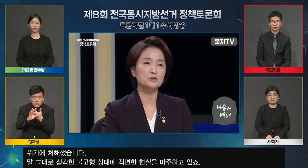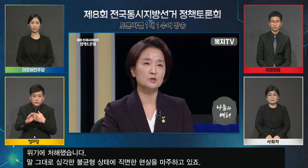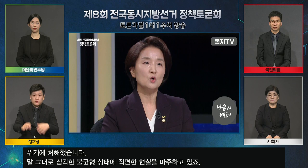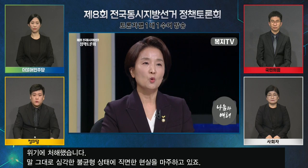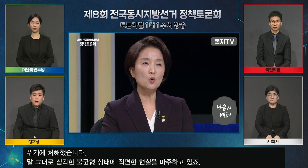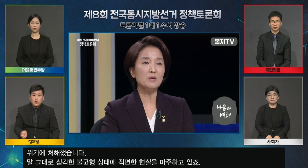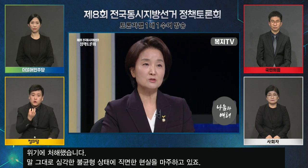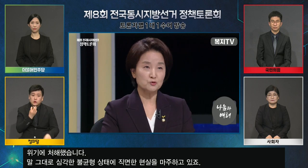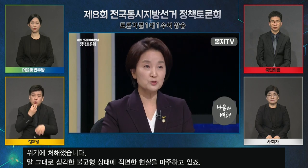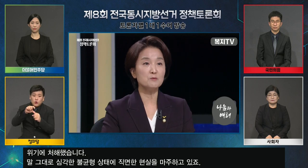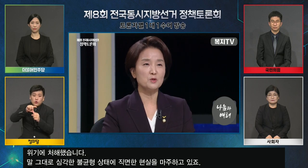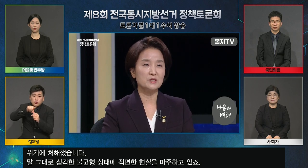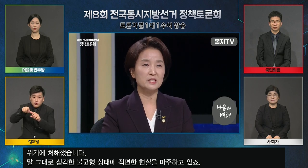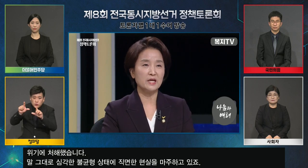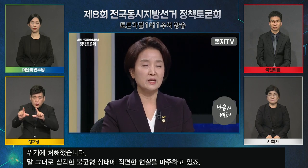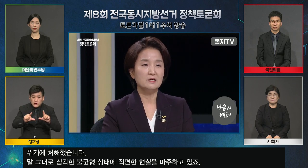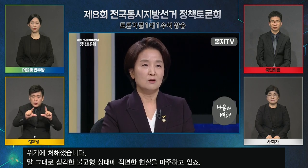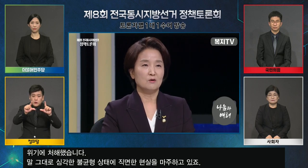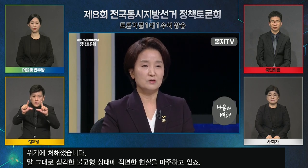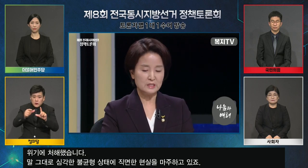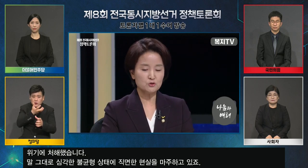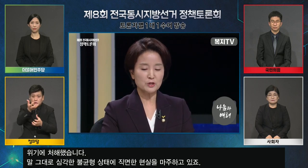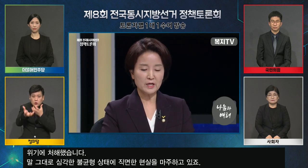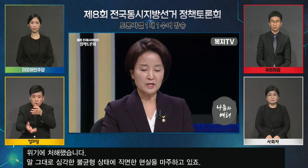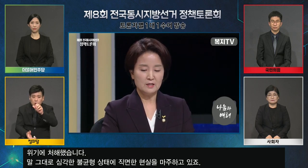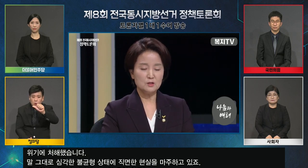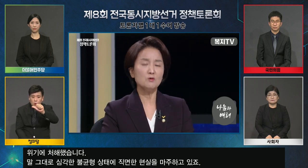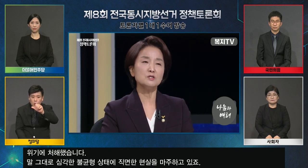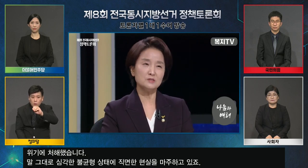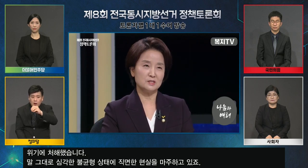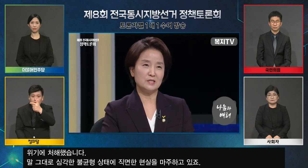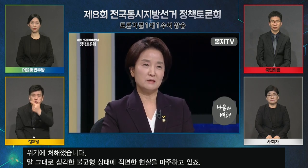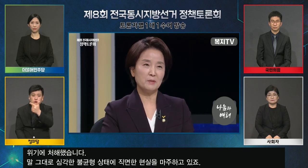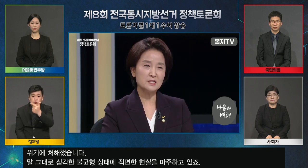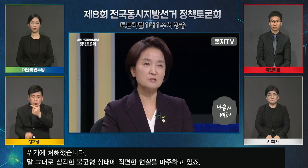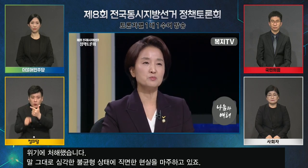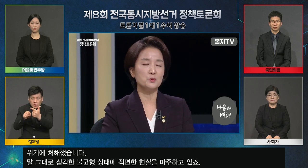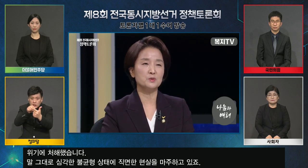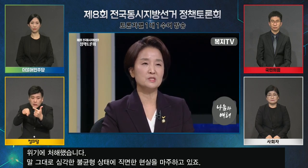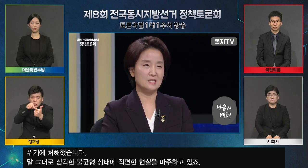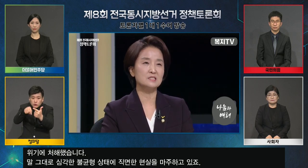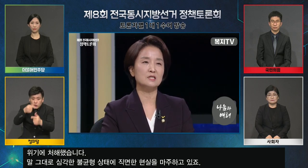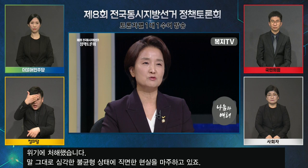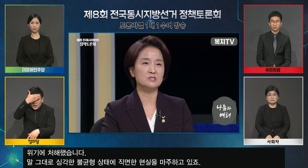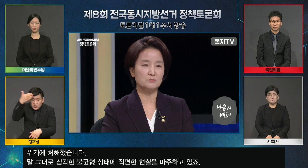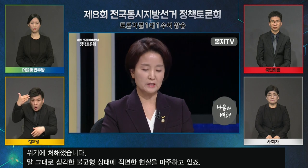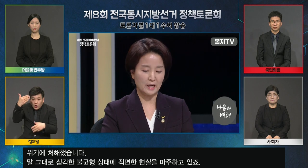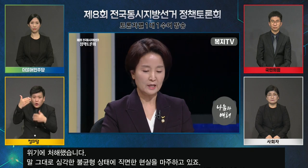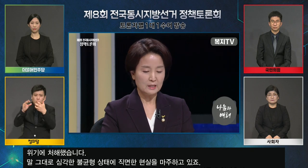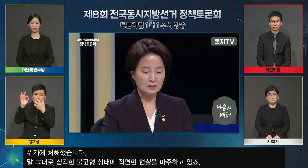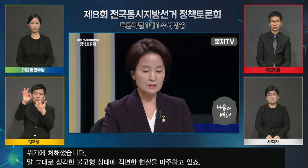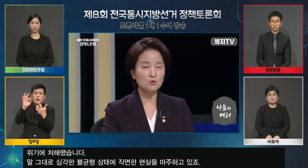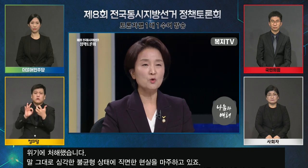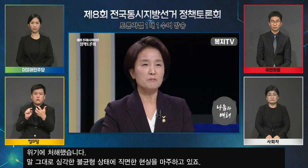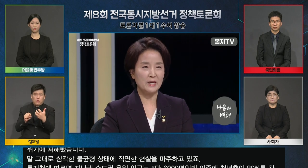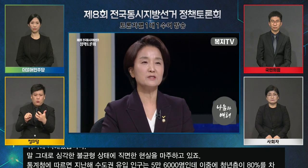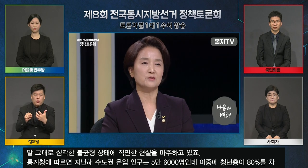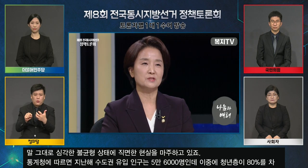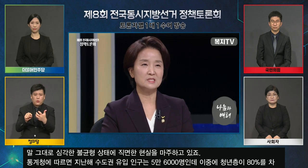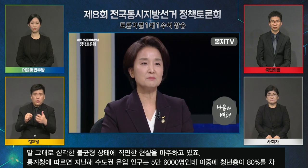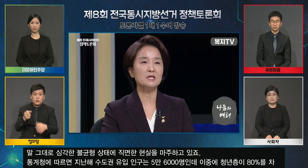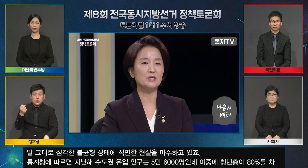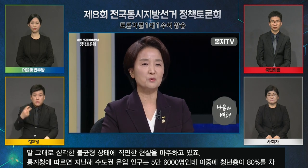인구는 5만 6천 명인데 이 중에 청년층이 80%를 차지하고 있습니다. 그리고